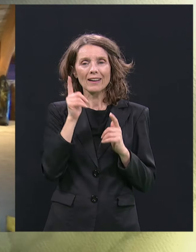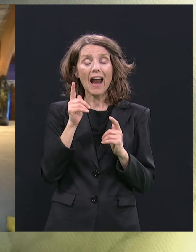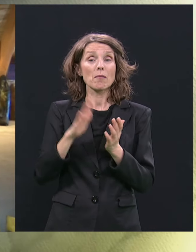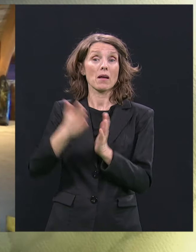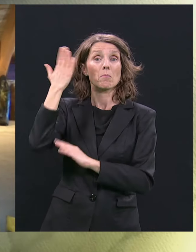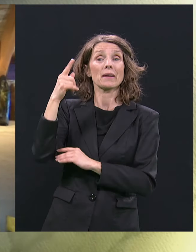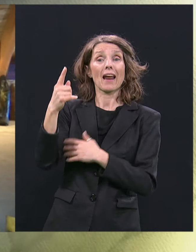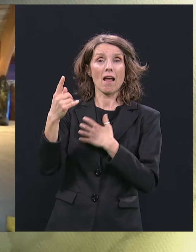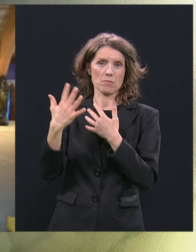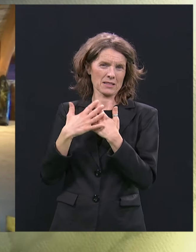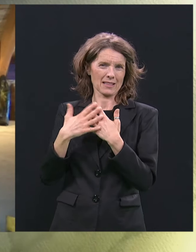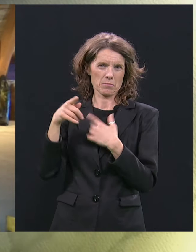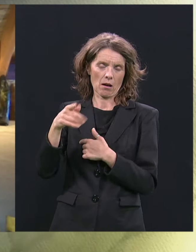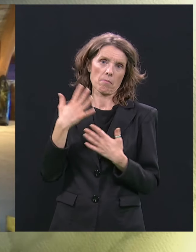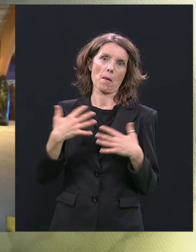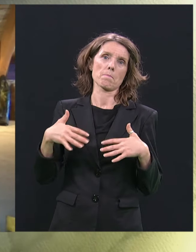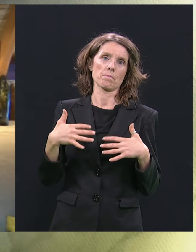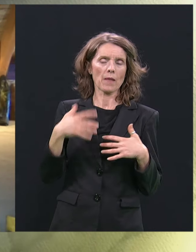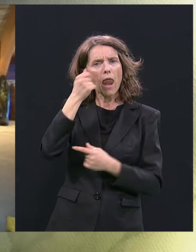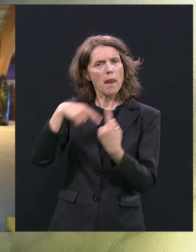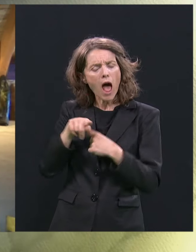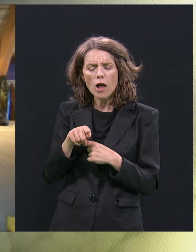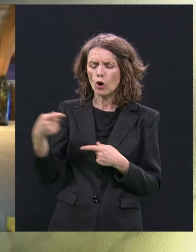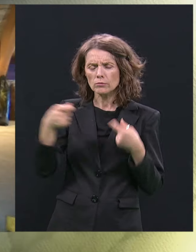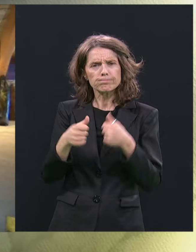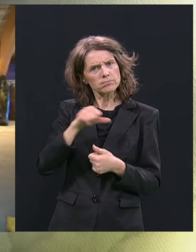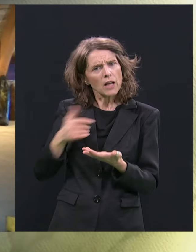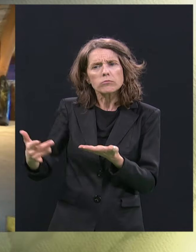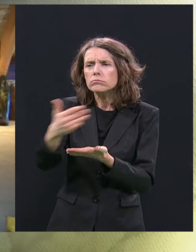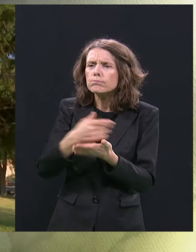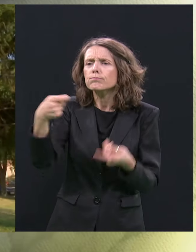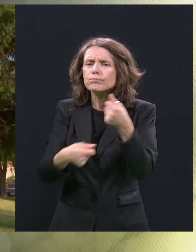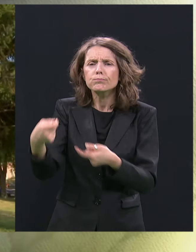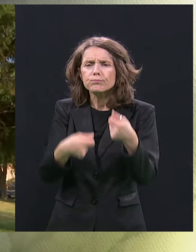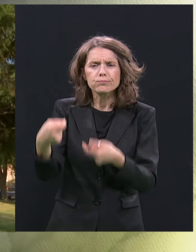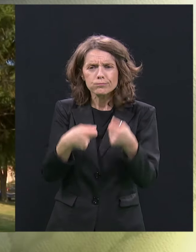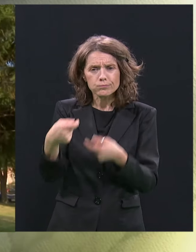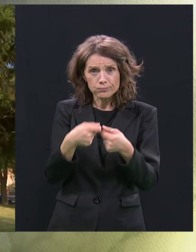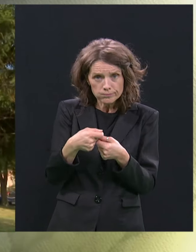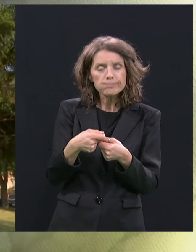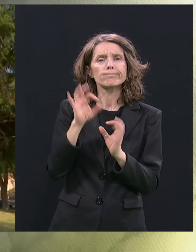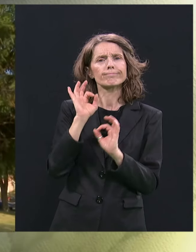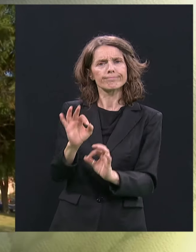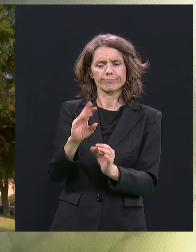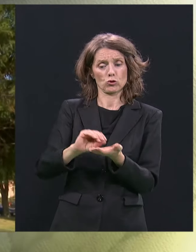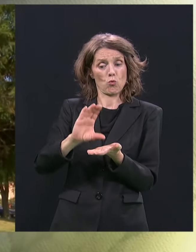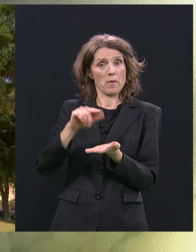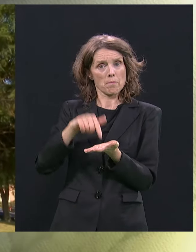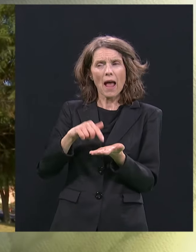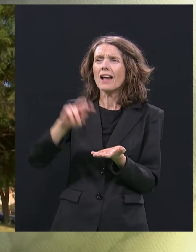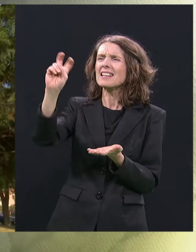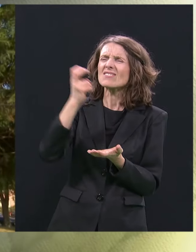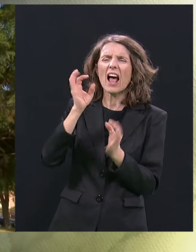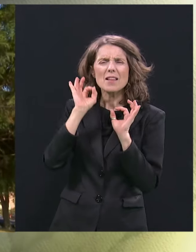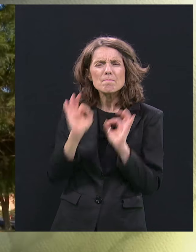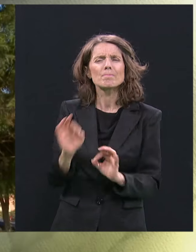I sami građani, skupivši priloge znatne, oni su odlučili da uzmu najbolje